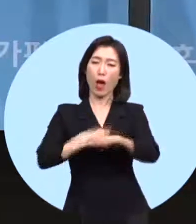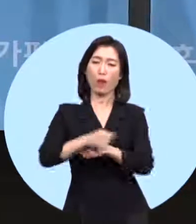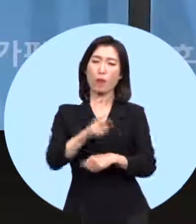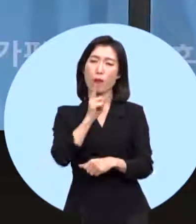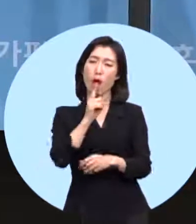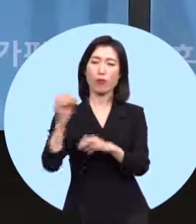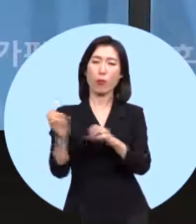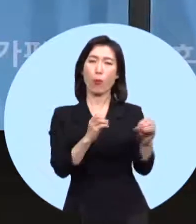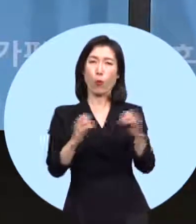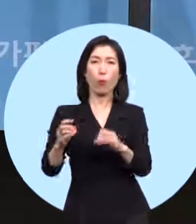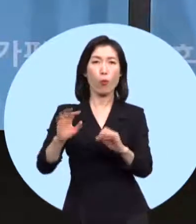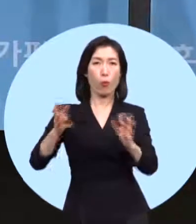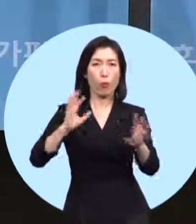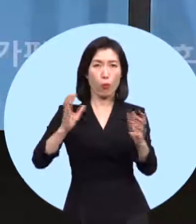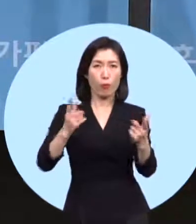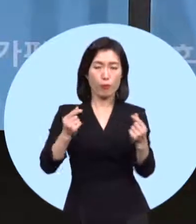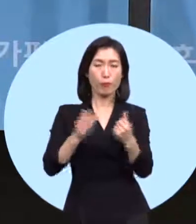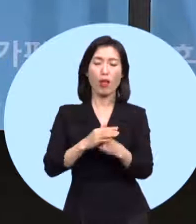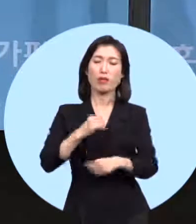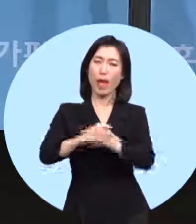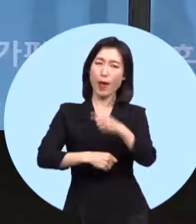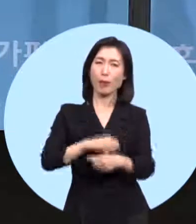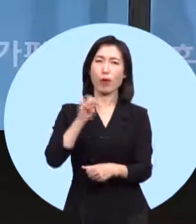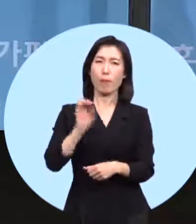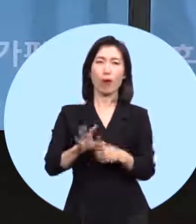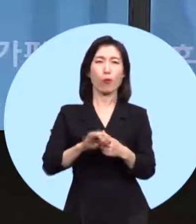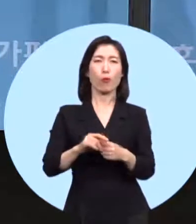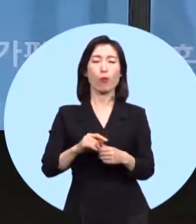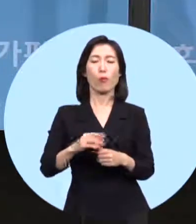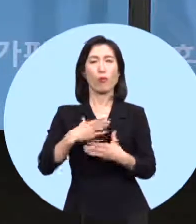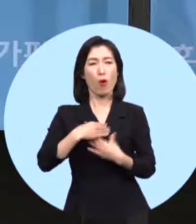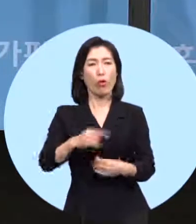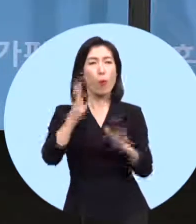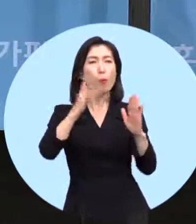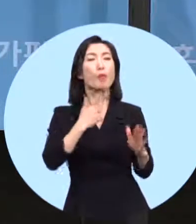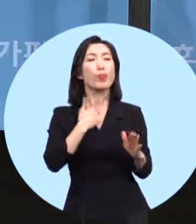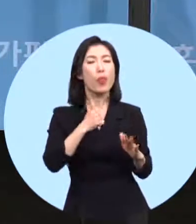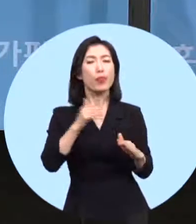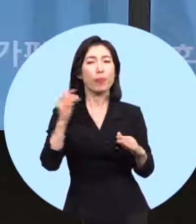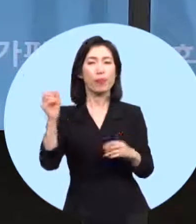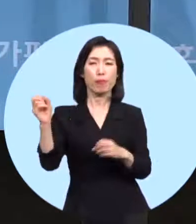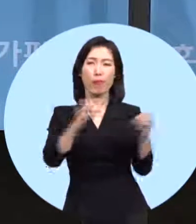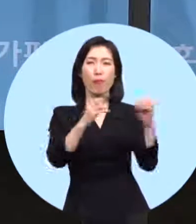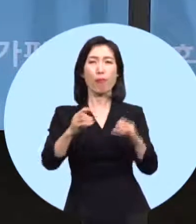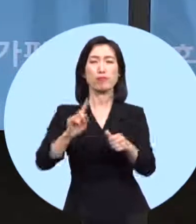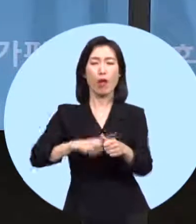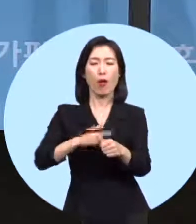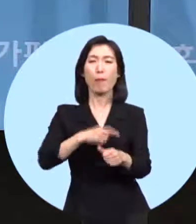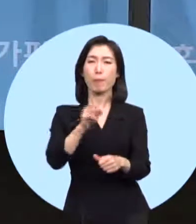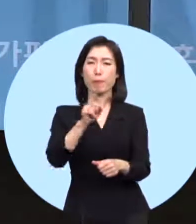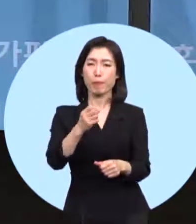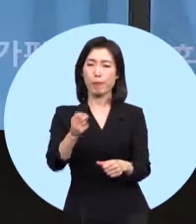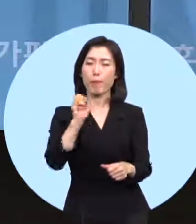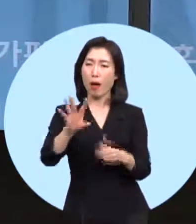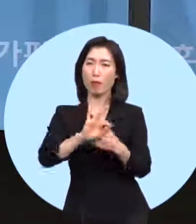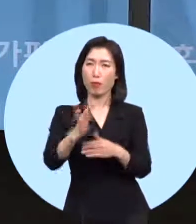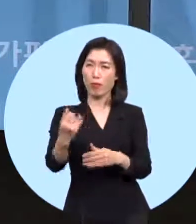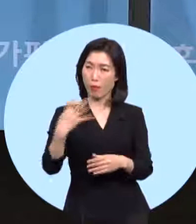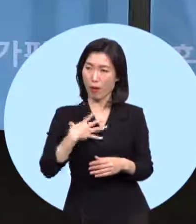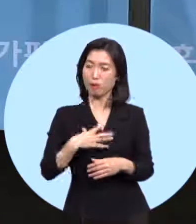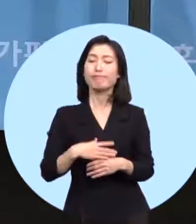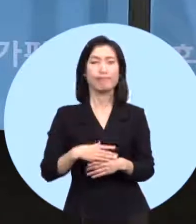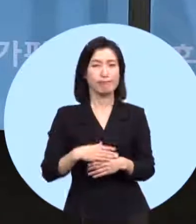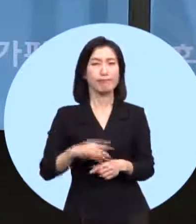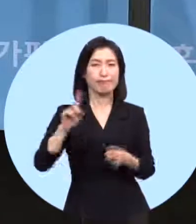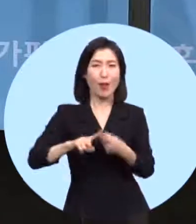와서 경험과 공부했던 것들을 이야기해 주면 된다 해서 선생님들 말씀을 들으면서 이야기를 나누려고 했습니다. 그래서 그냥